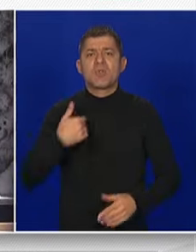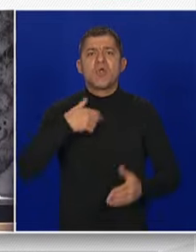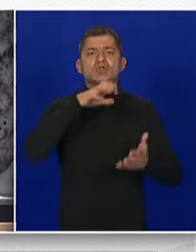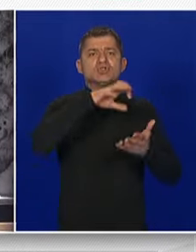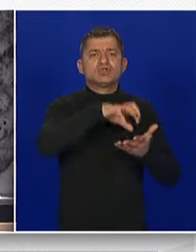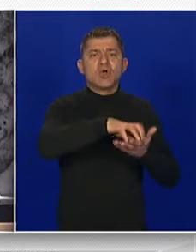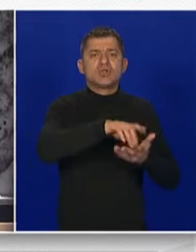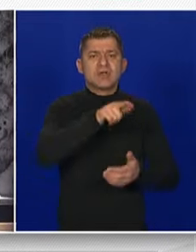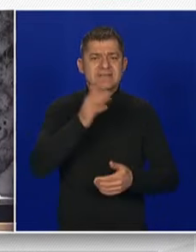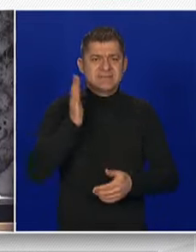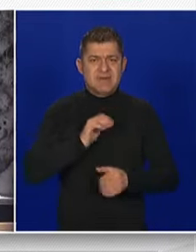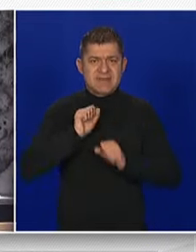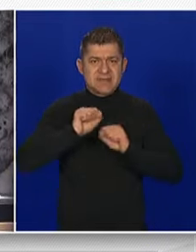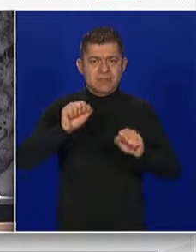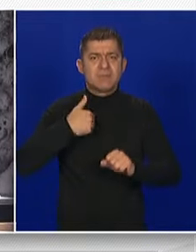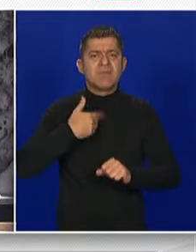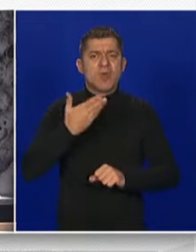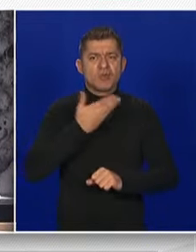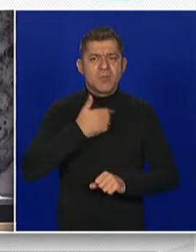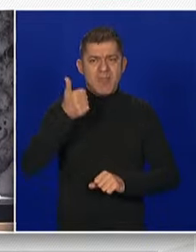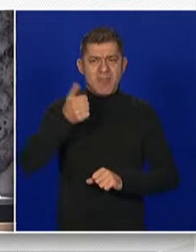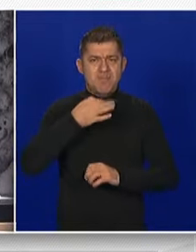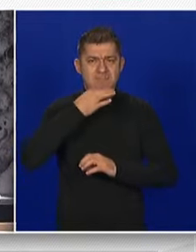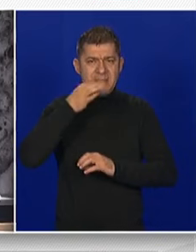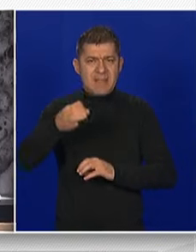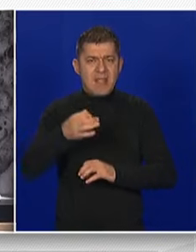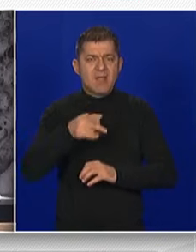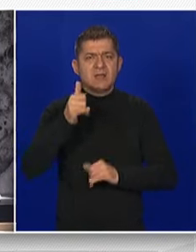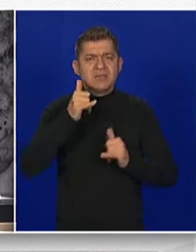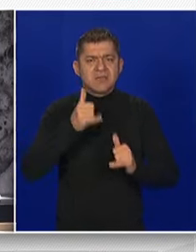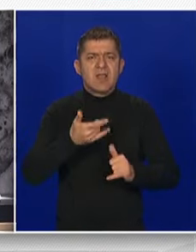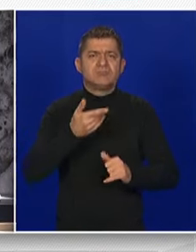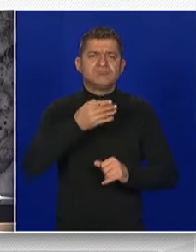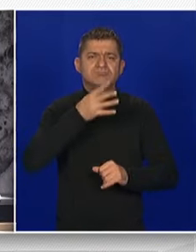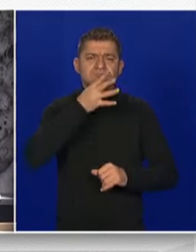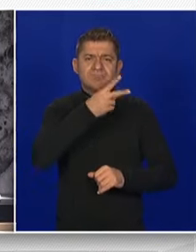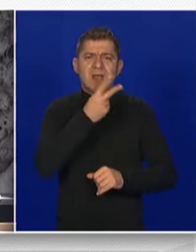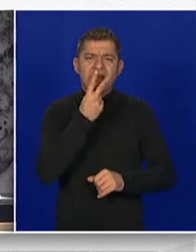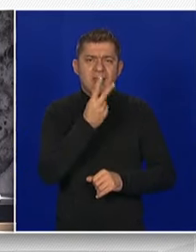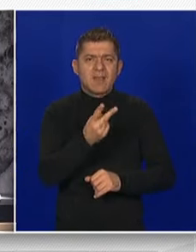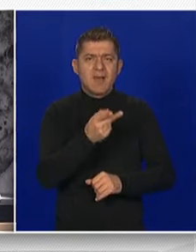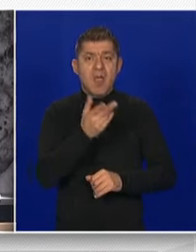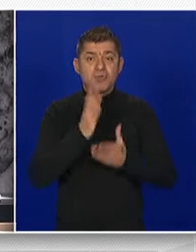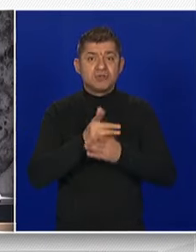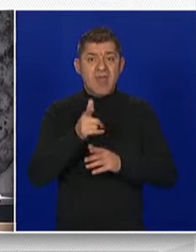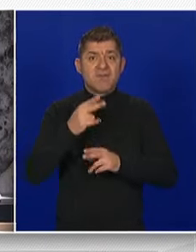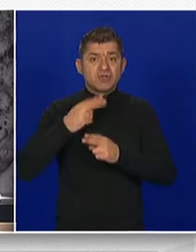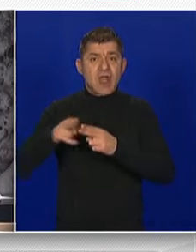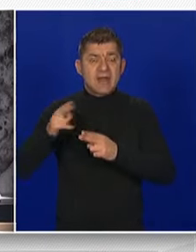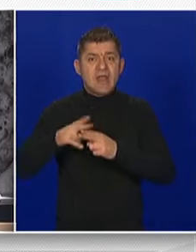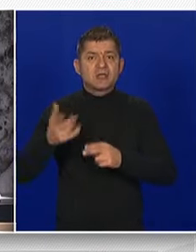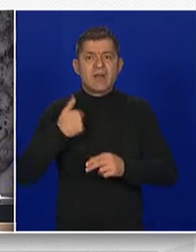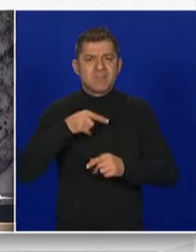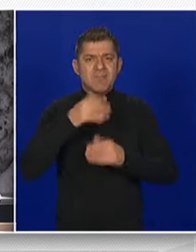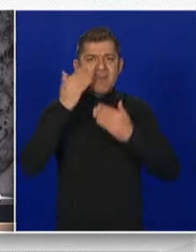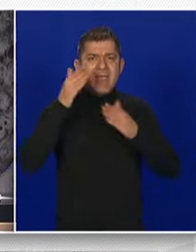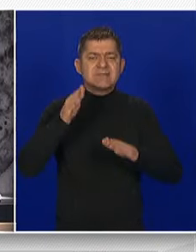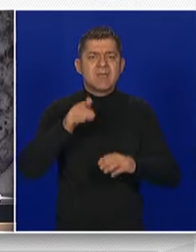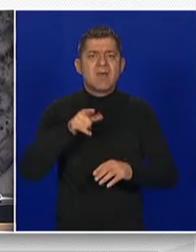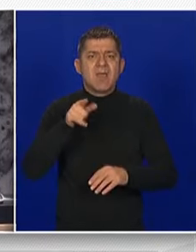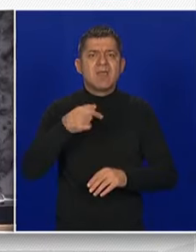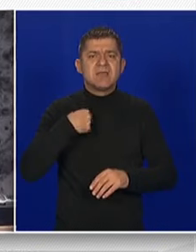upit koji se razmatra, možda je čak i već riješen, ali u ovom trenutku ne znam.